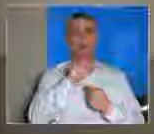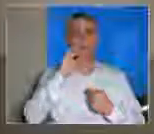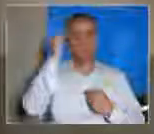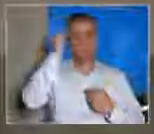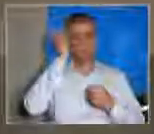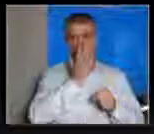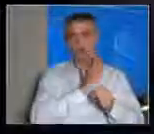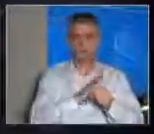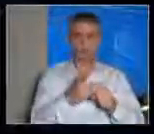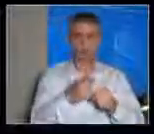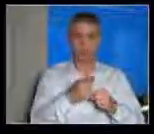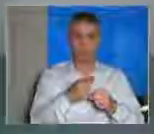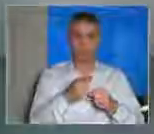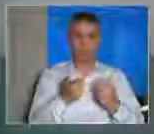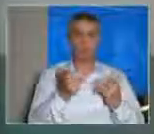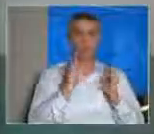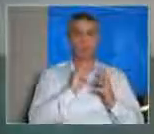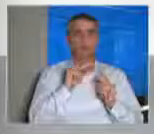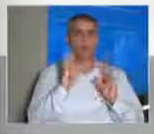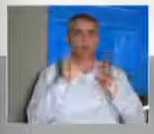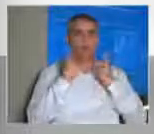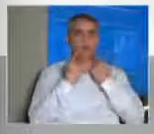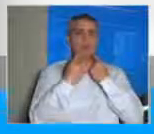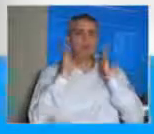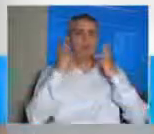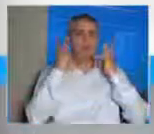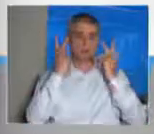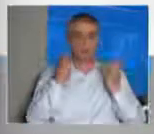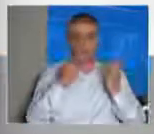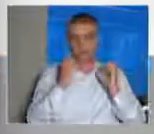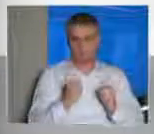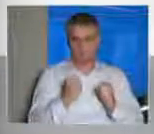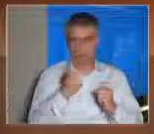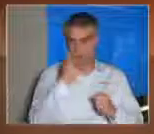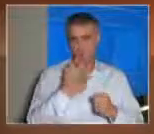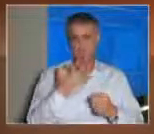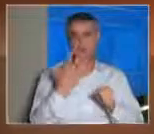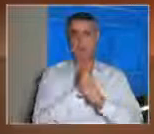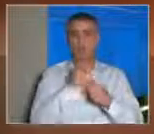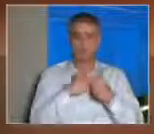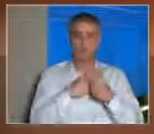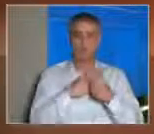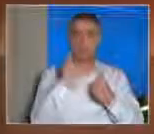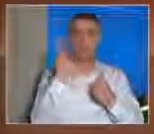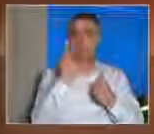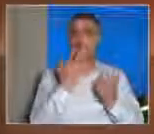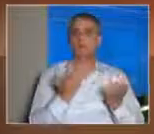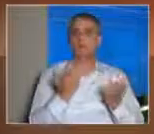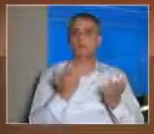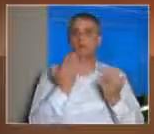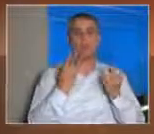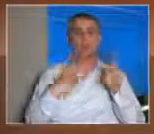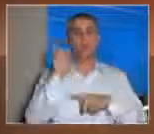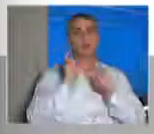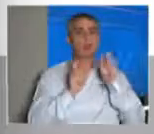השואה, שזה דיון כל כך חשוב, אז זה בוודאי מבחינתנו הצלחה. וכמובן, כמה